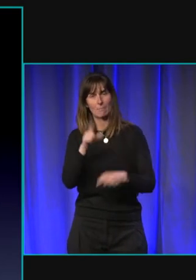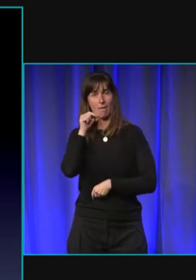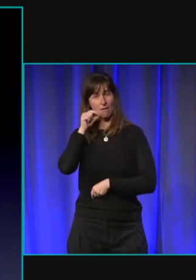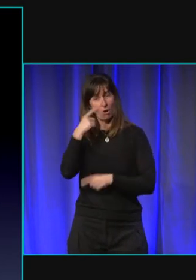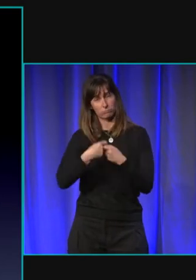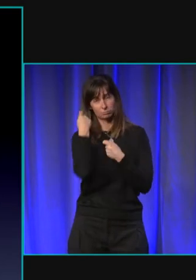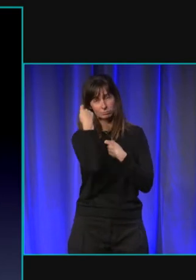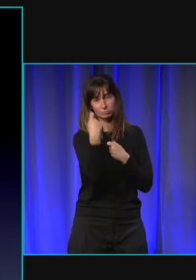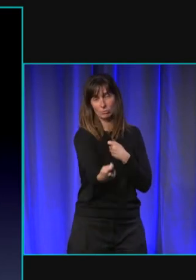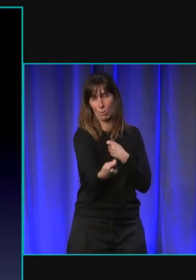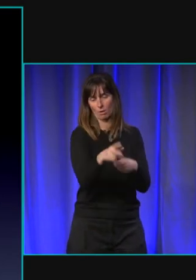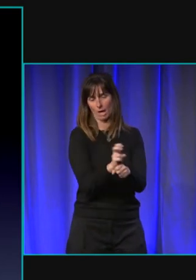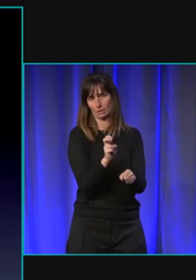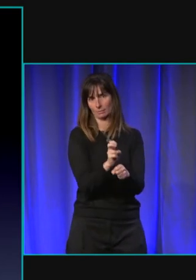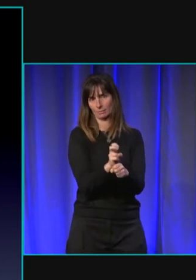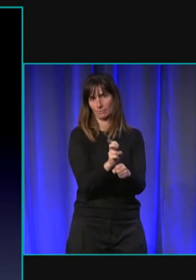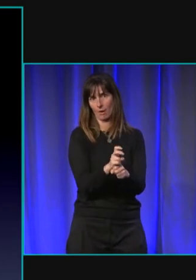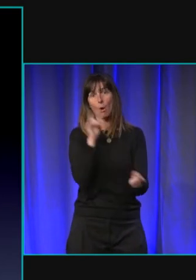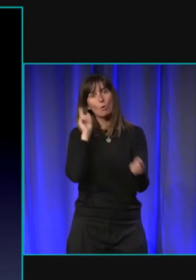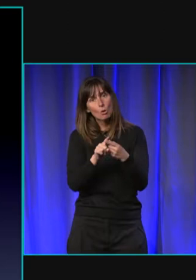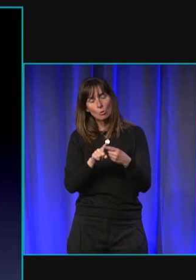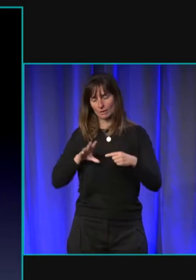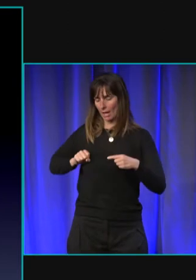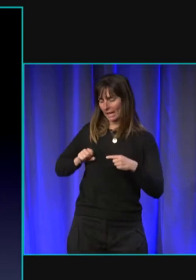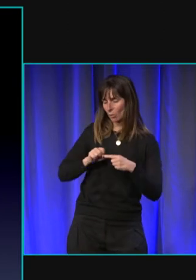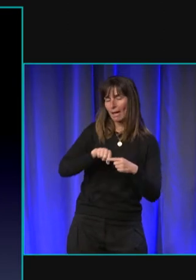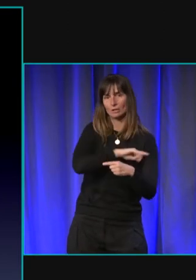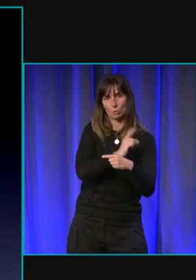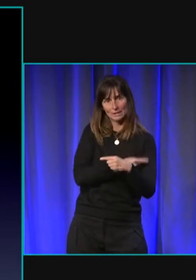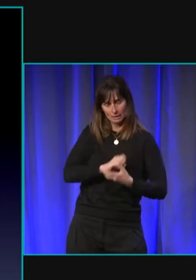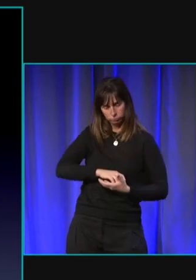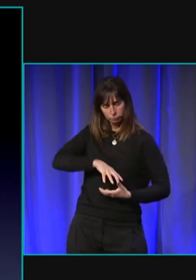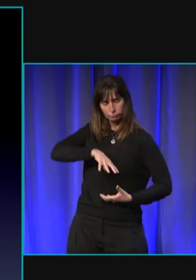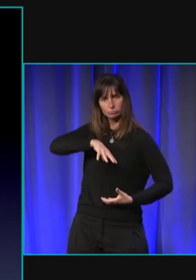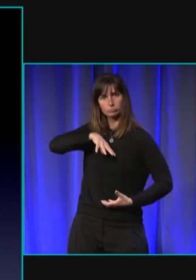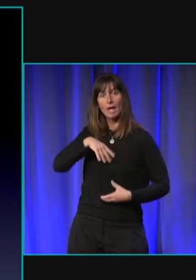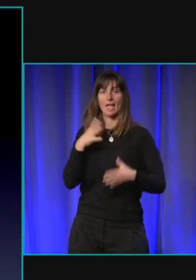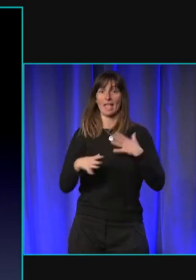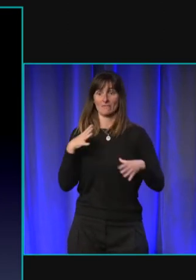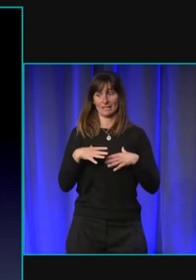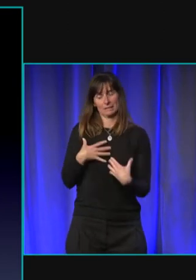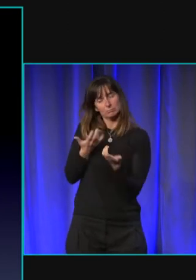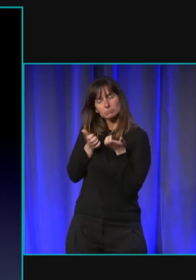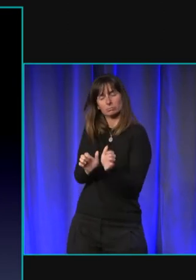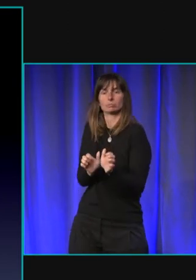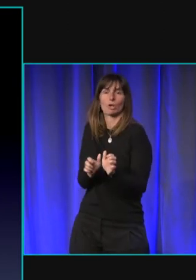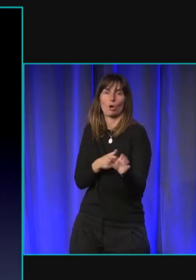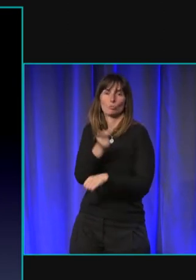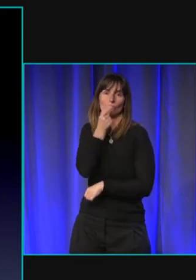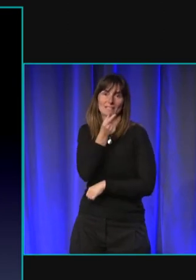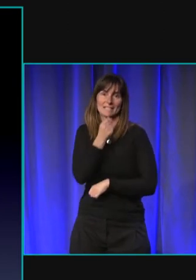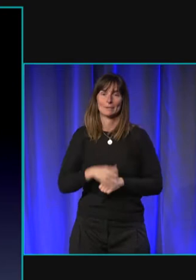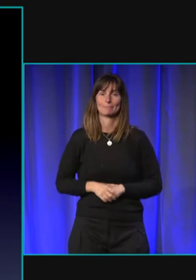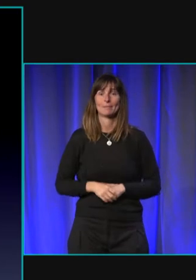oxydatif, assurer la bonne récupération et retarder la fatigue qui est induite par l'effort. Et surtout, voilà,